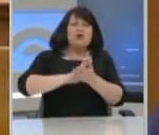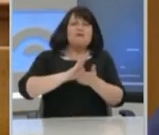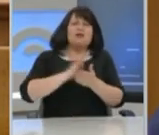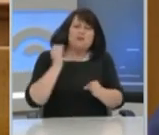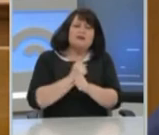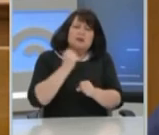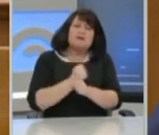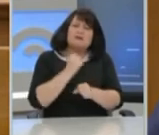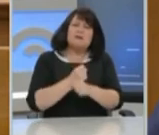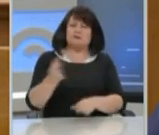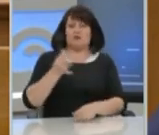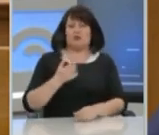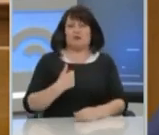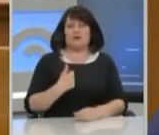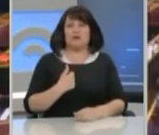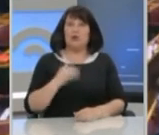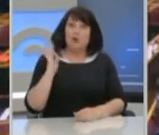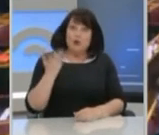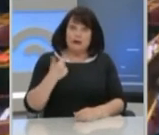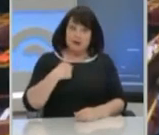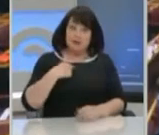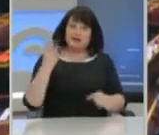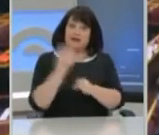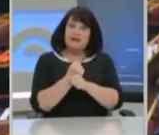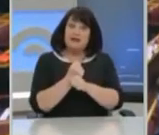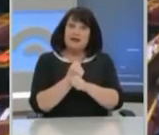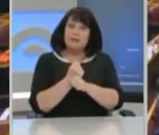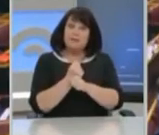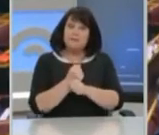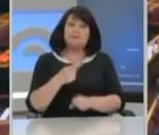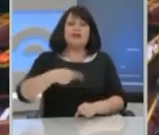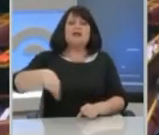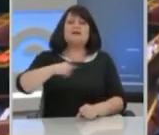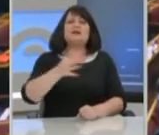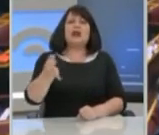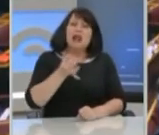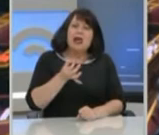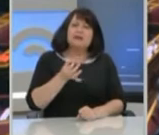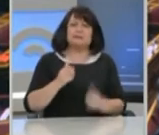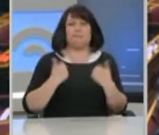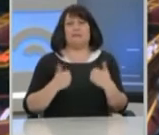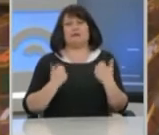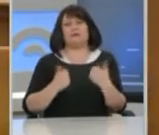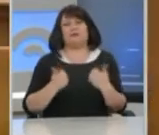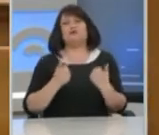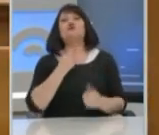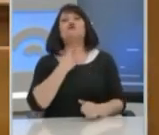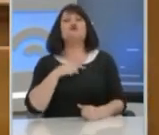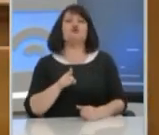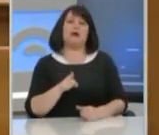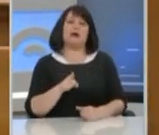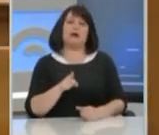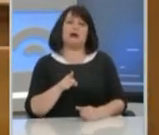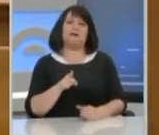Όταν όμως καταφέραμε, γιατί σας αρέσει να αναφέρεστε και να κάνετε αυτό το παιχνιδάκι, το παιχνιδάκι